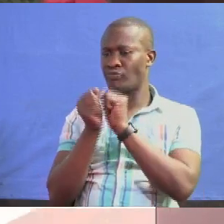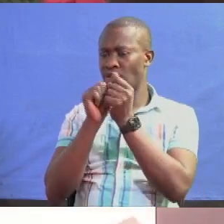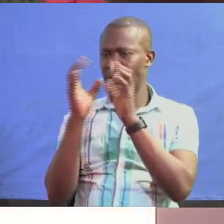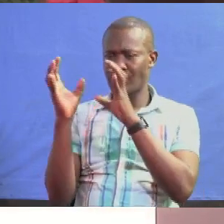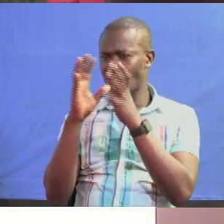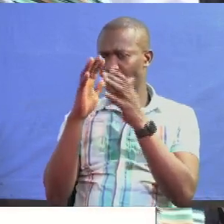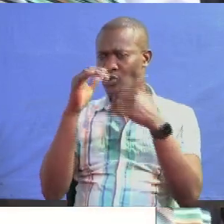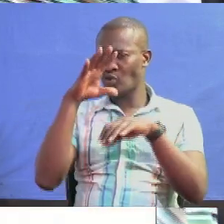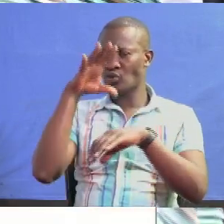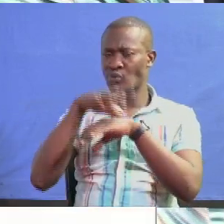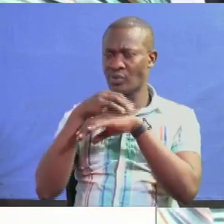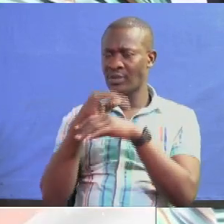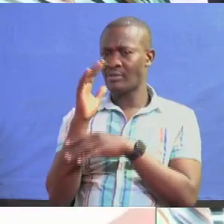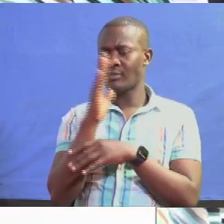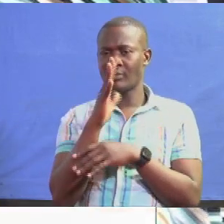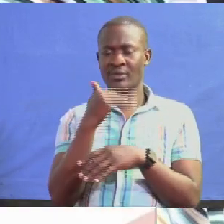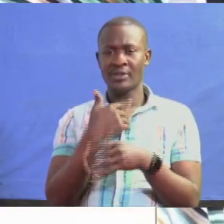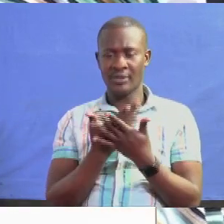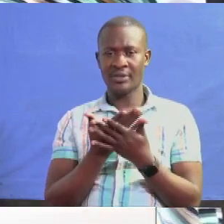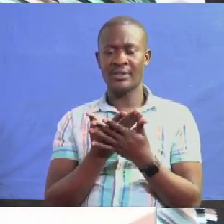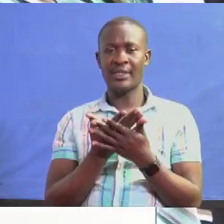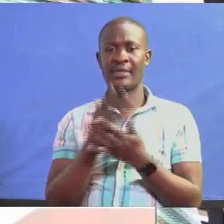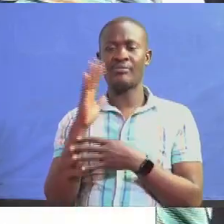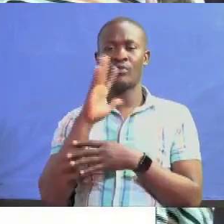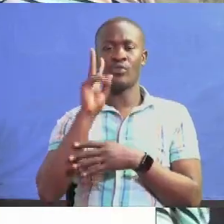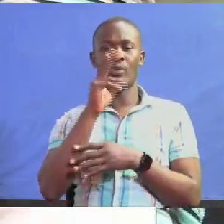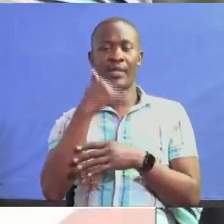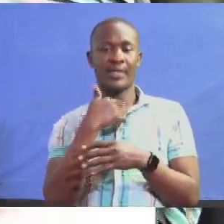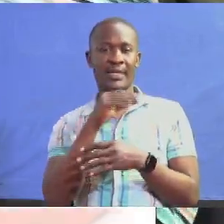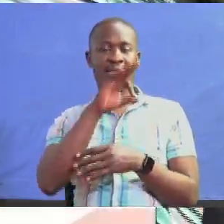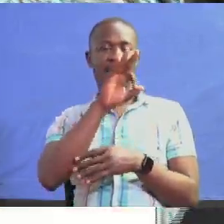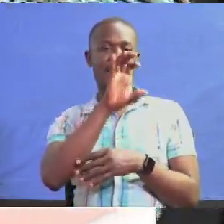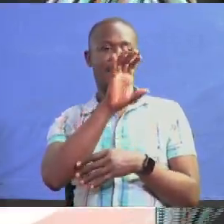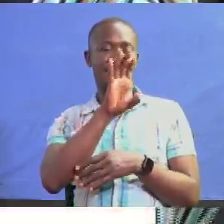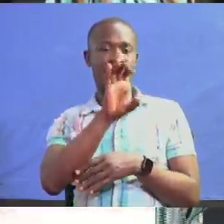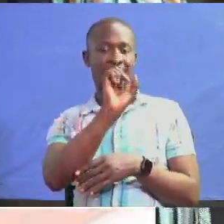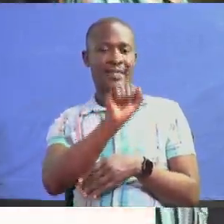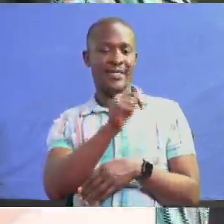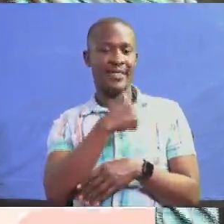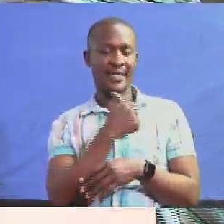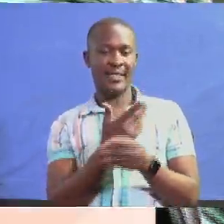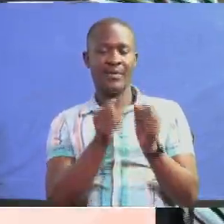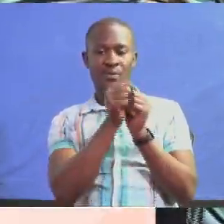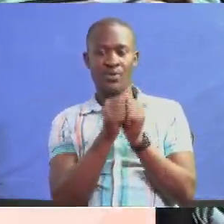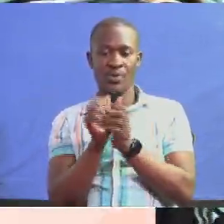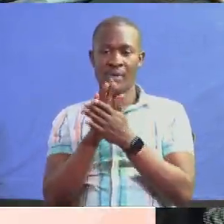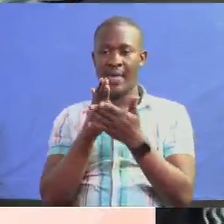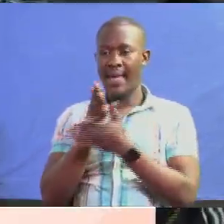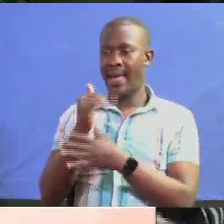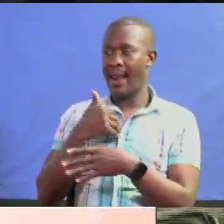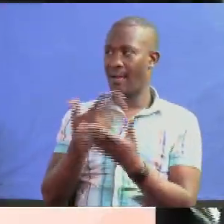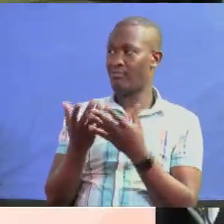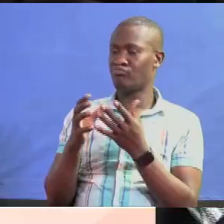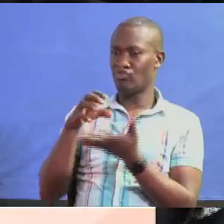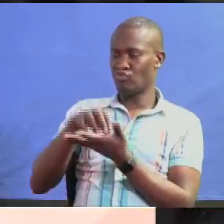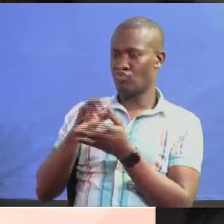kupanda miti. Huduma ya misitu Kenya KFS na muungano wa Afrika wa haki ya hali ya hewa